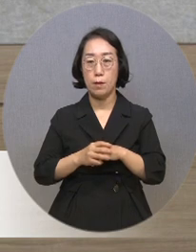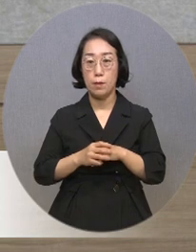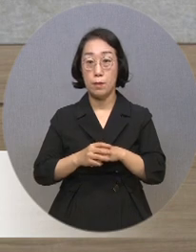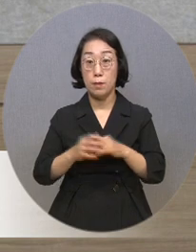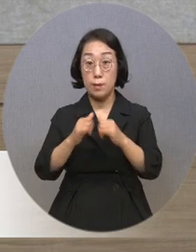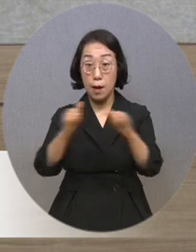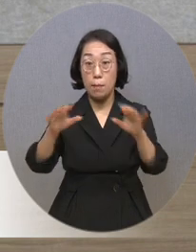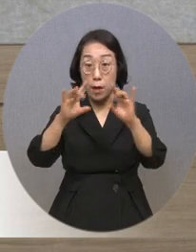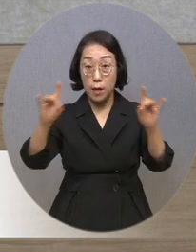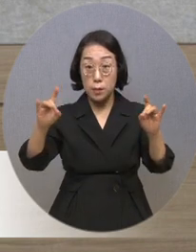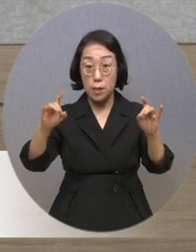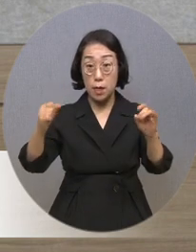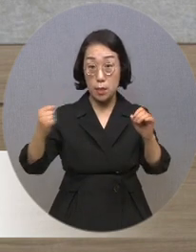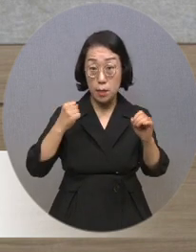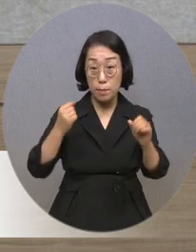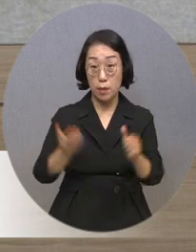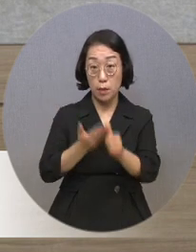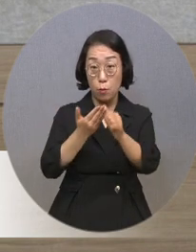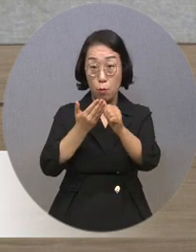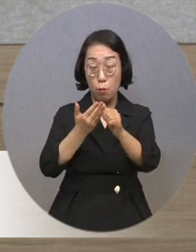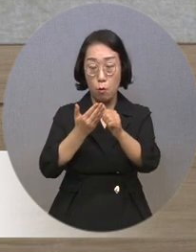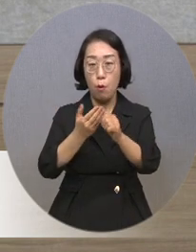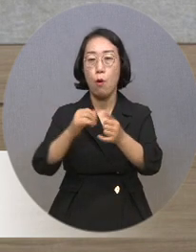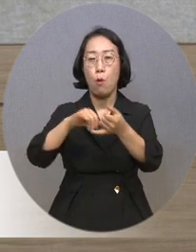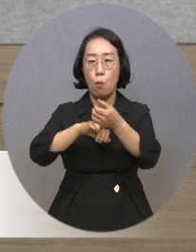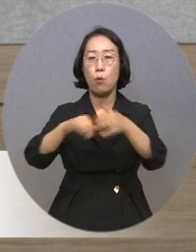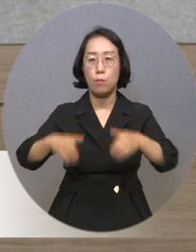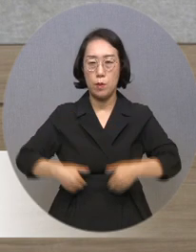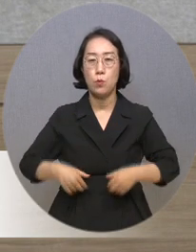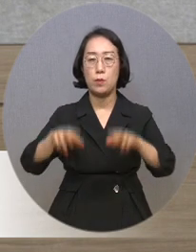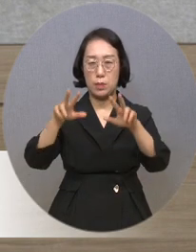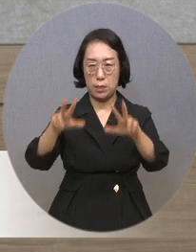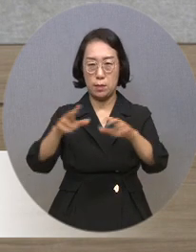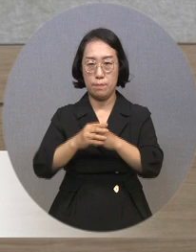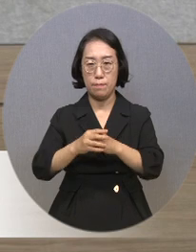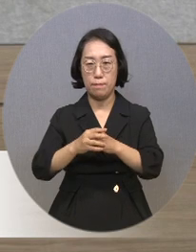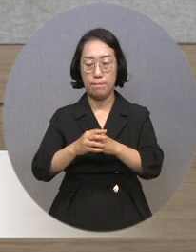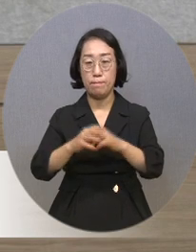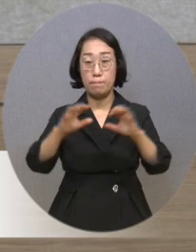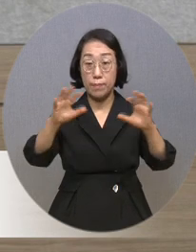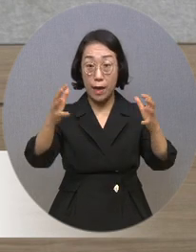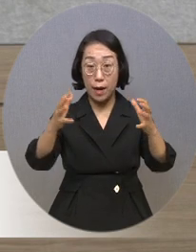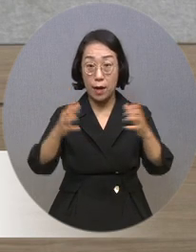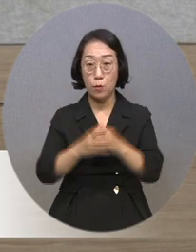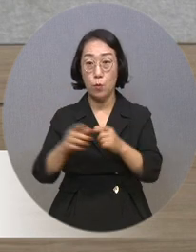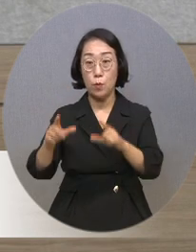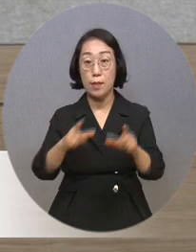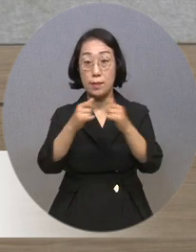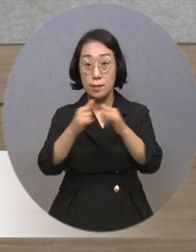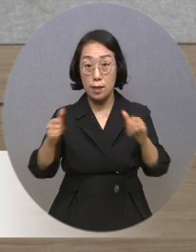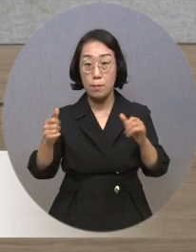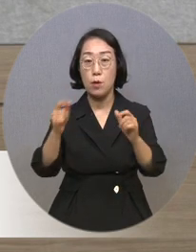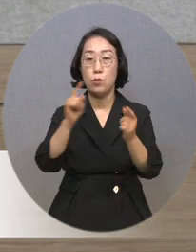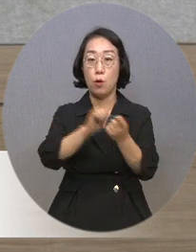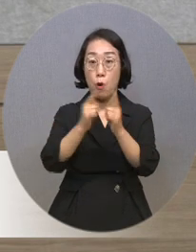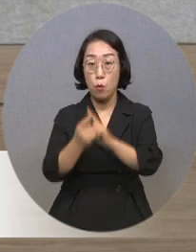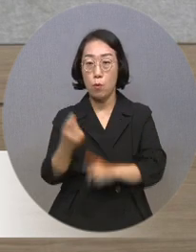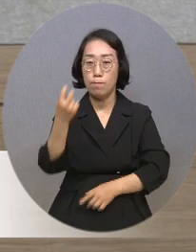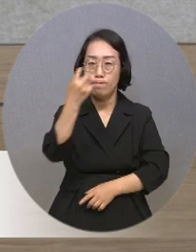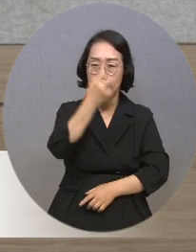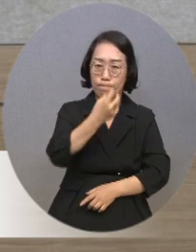스스로 형성하지 않으면 안 되는 상황이기도 합니다. 결국 국가와 시민이 서로 상호 견제할 수